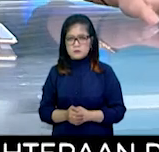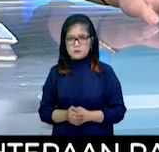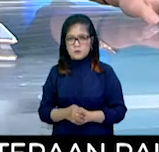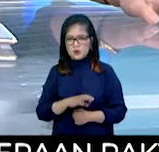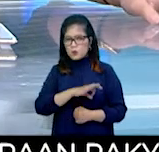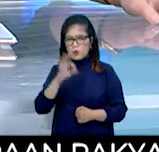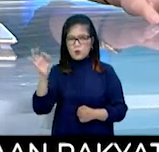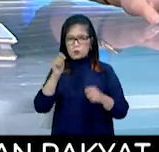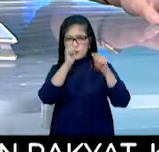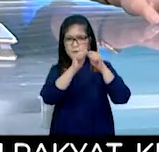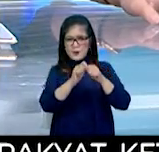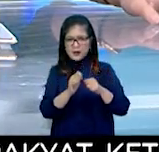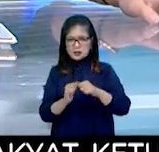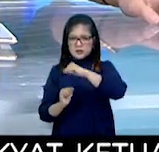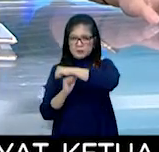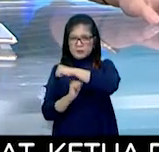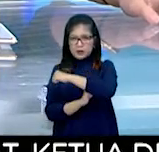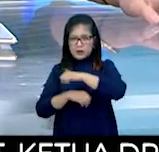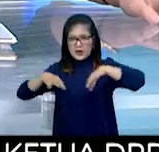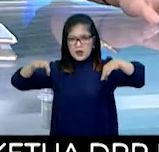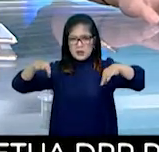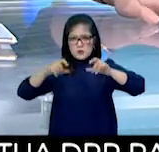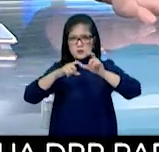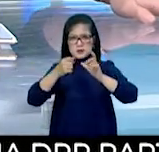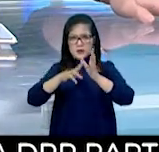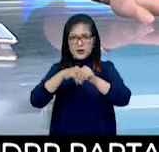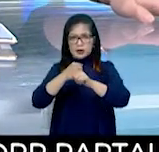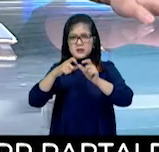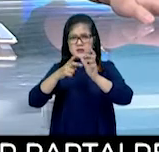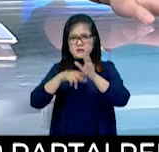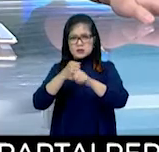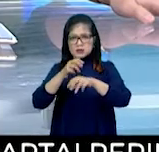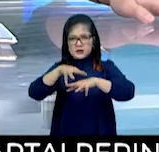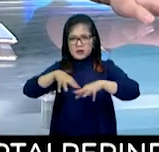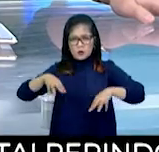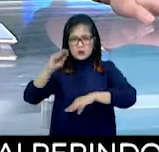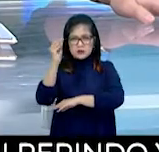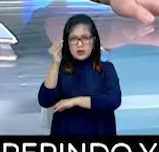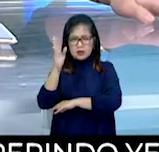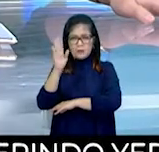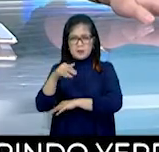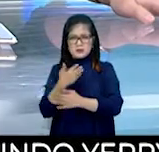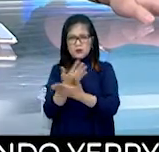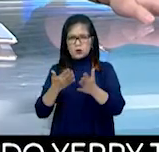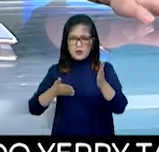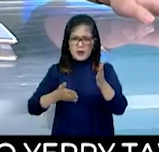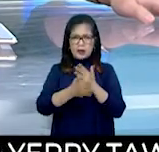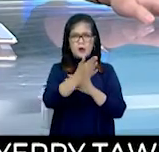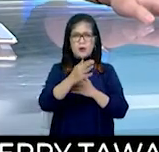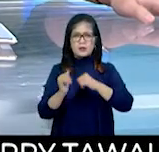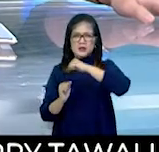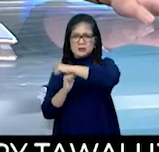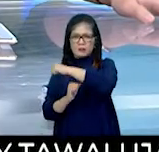Pemirsa, tak kunjung diperbaiki, jembatan gantung di Srengseng Sawah, Jakarta masih saja dilintasi warga. Jembatan gantung seperti dalam film